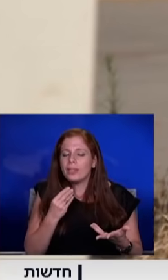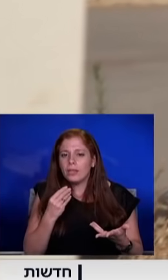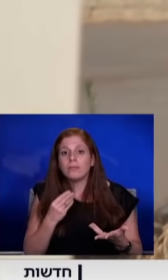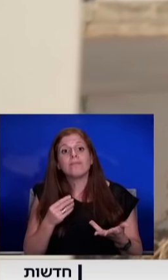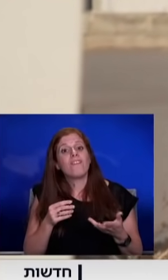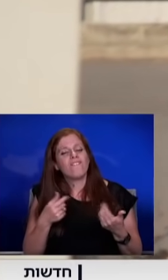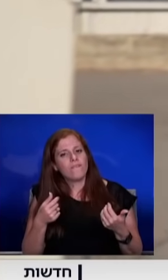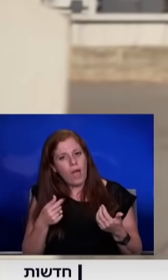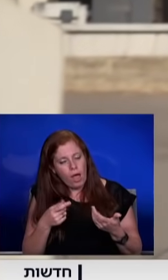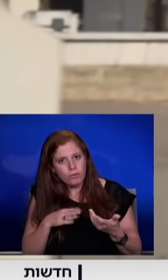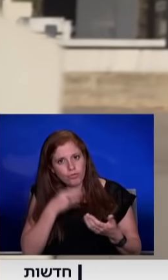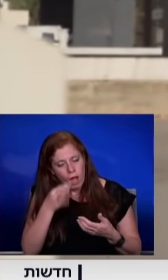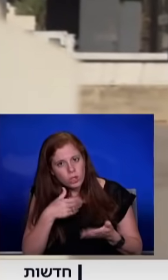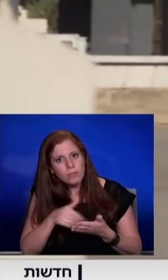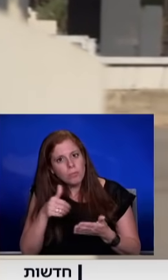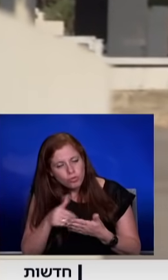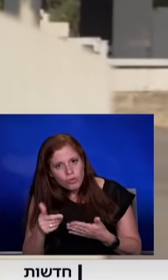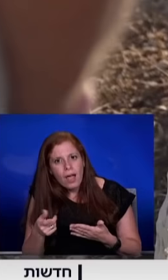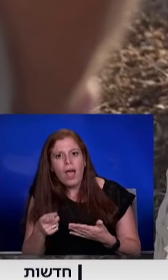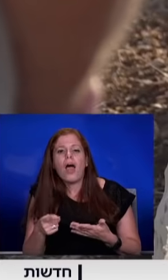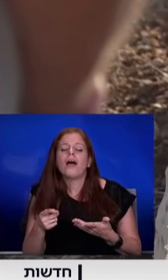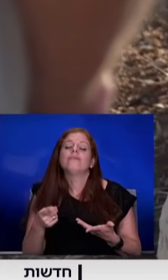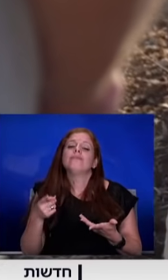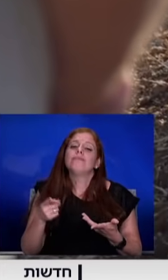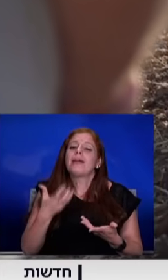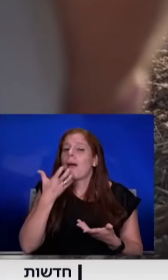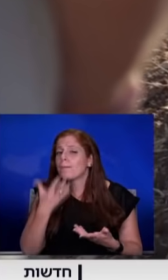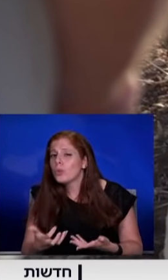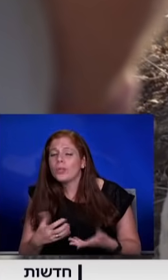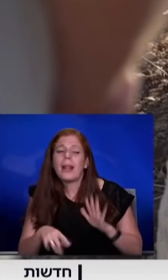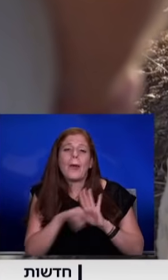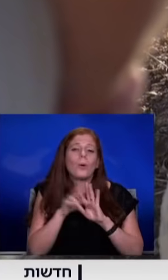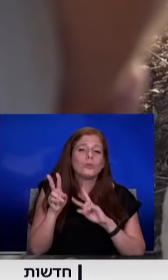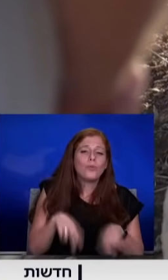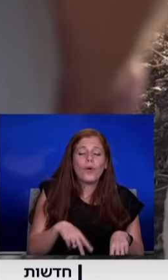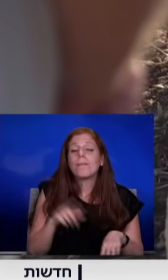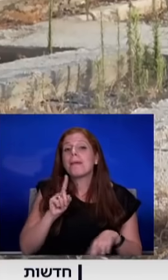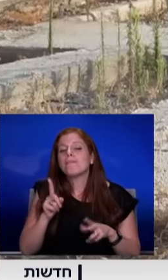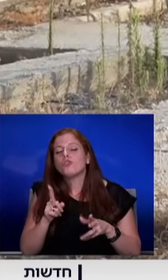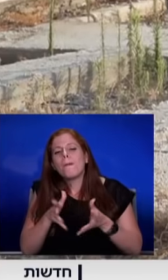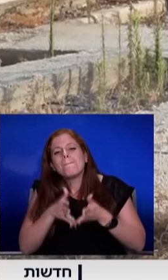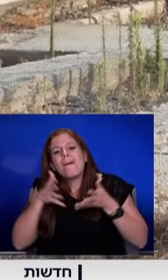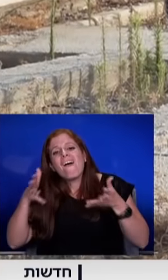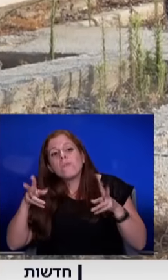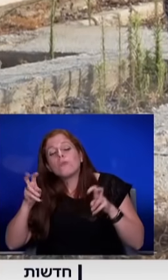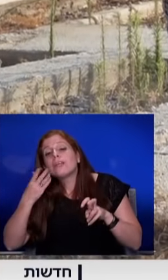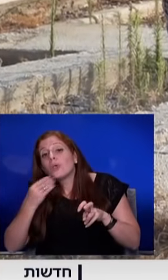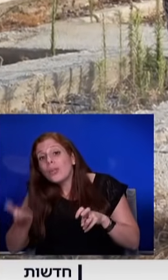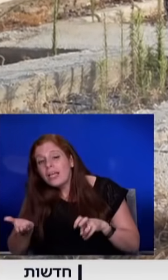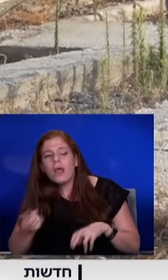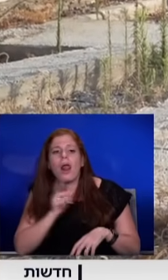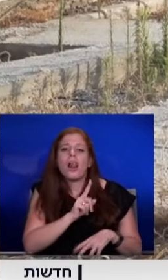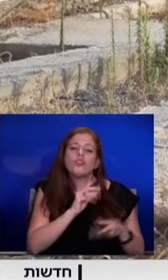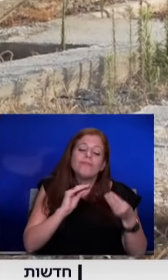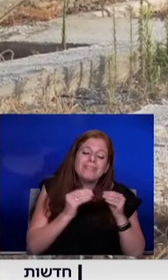הזה נמשך בין ההלכתי והממלכתי, בין הרבנות לחוק השבות, בין מי שמרחיבים את המושג יהודי לאלה